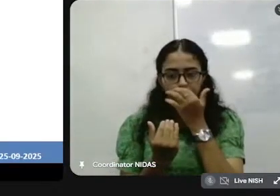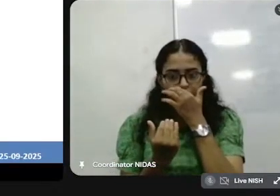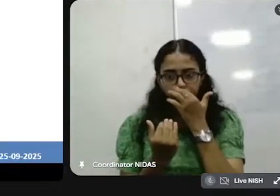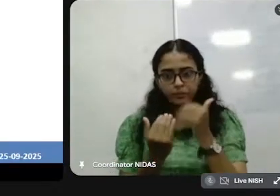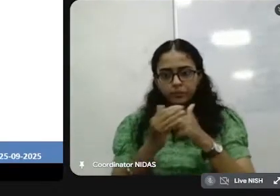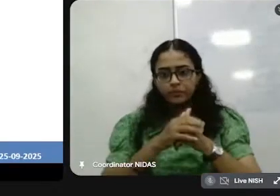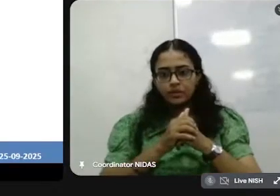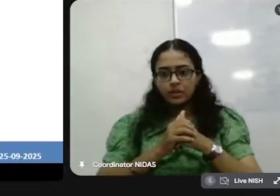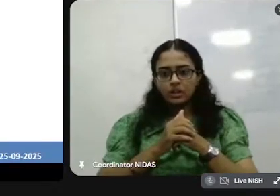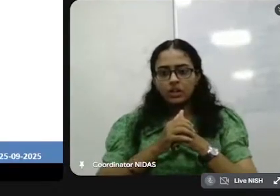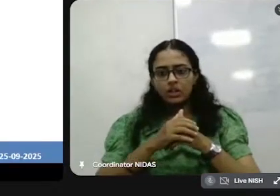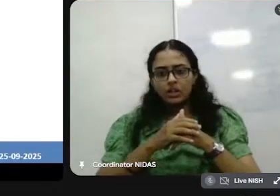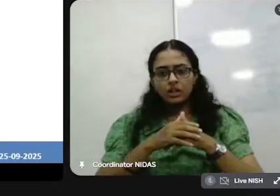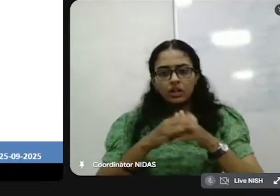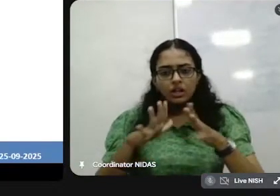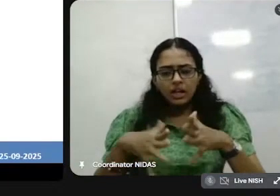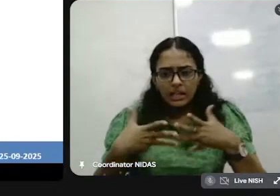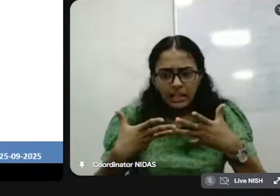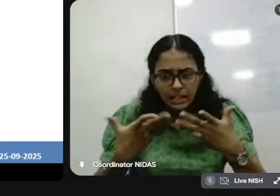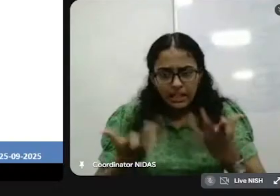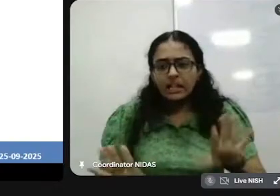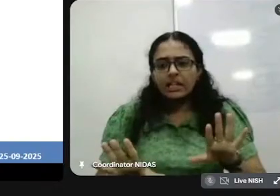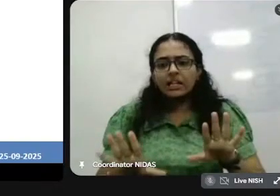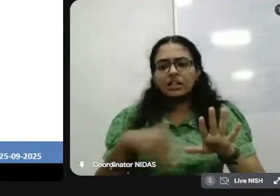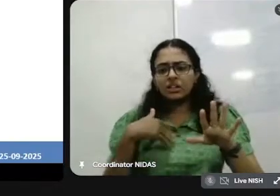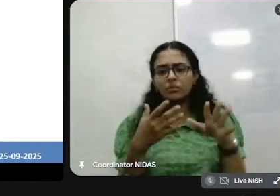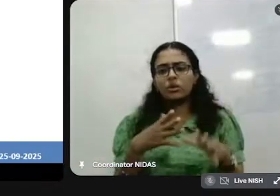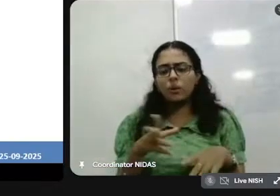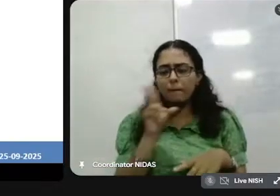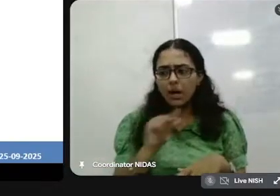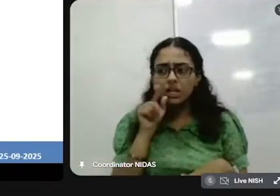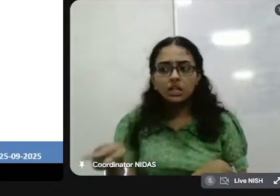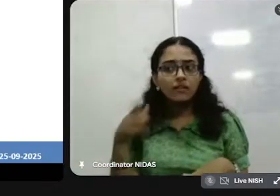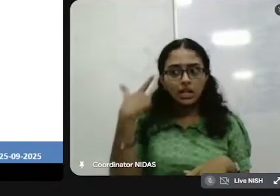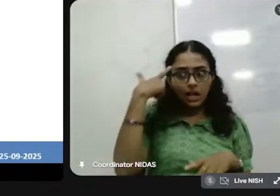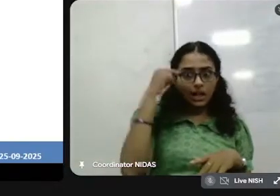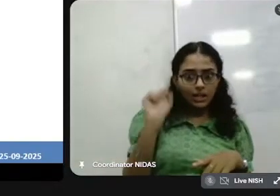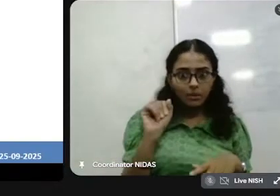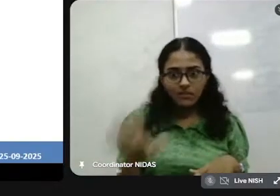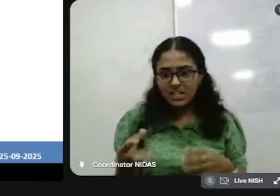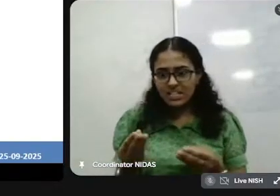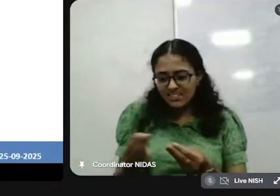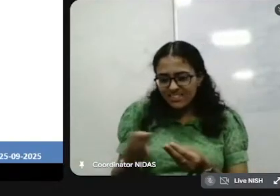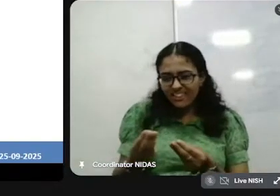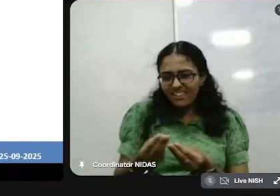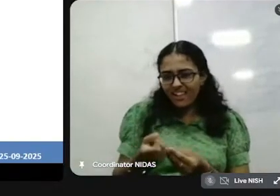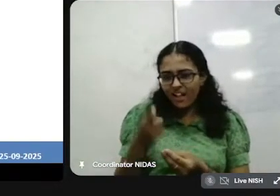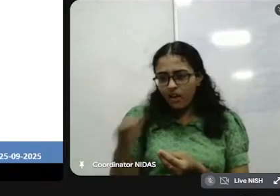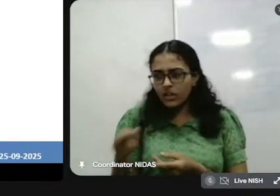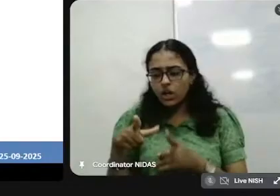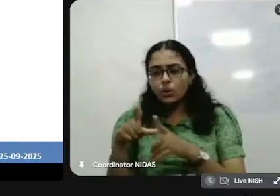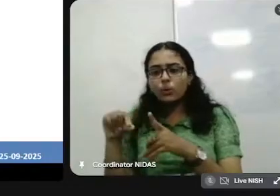ഒക്കെ ചെറുതായിട്ടൊരു പസിൽ യോജിപ്പിച്ച് വെച്ചു, അല്ലെ നമ്മൾ പറഞ്ഞൊരു കാര്യം അവർ ഓർത്തു. അപ്പൊ അങ്ങനെയൊക്കെ ചെറിയ കാര്യങ്ങൾ അവർ